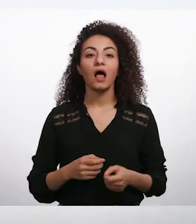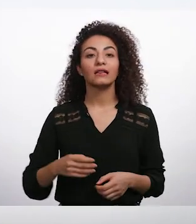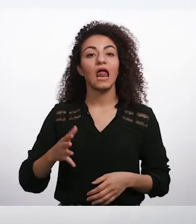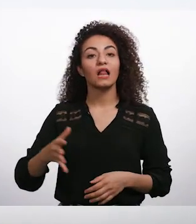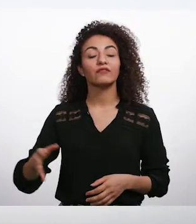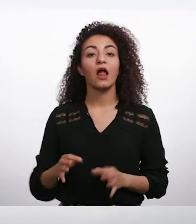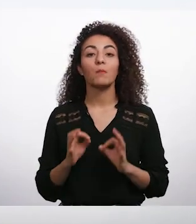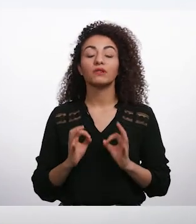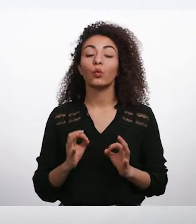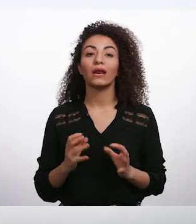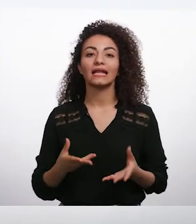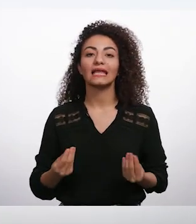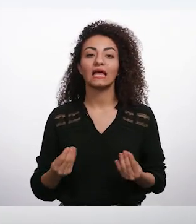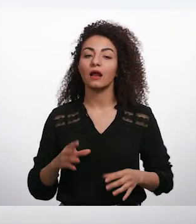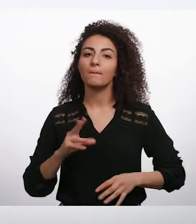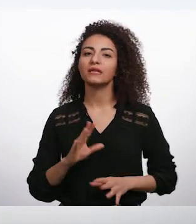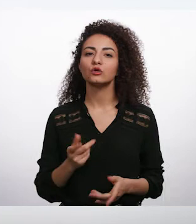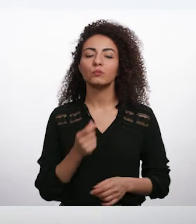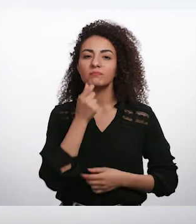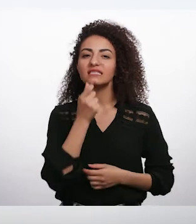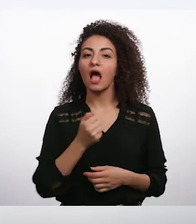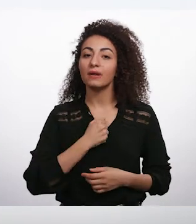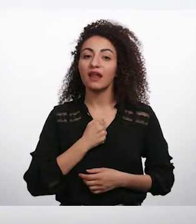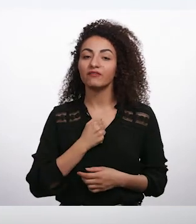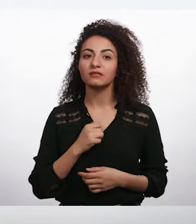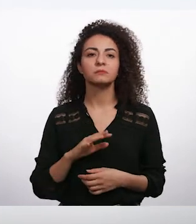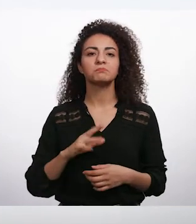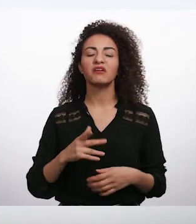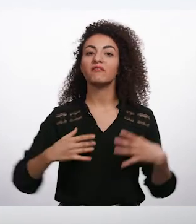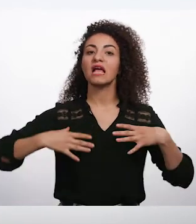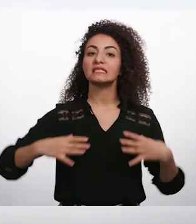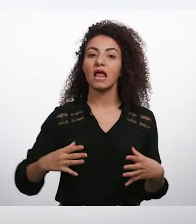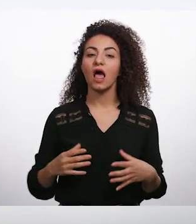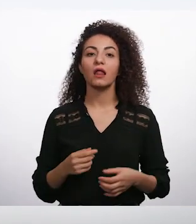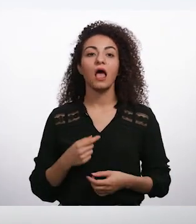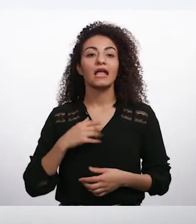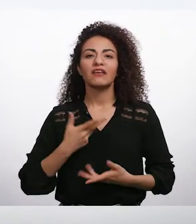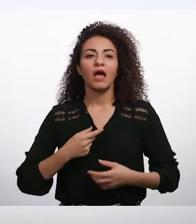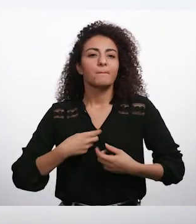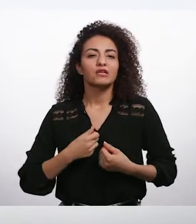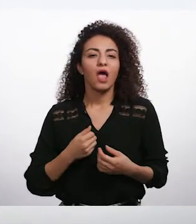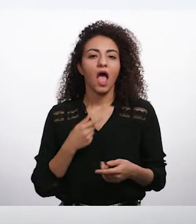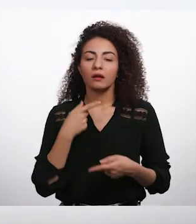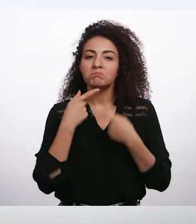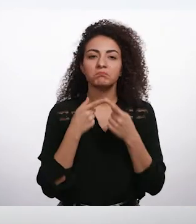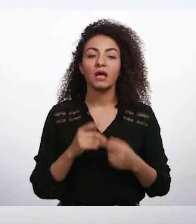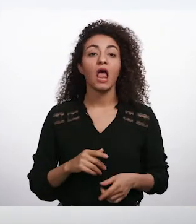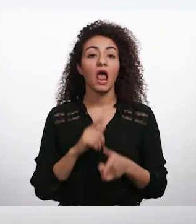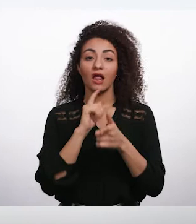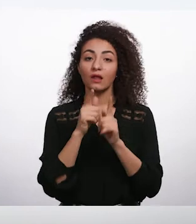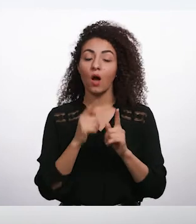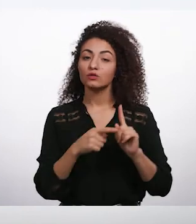مهارات محددة وأساسية عند الأطفال، مثل الثقة بالنفس، الكفاءة الذاتية، التعبير عن المشاعر أو